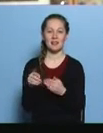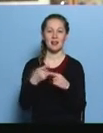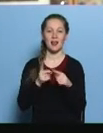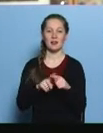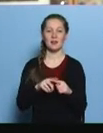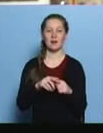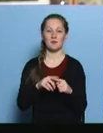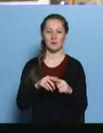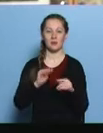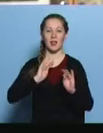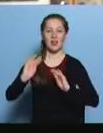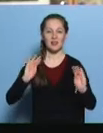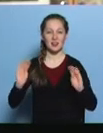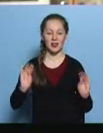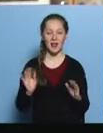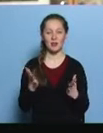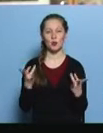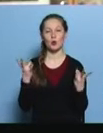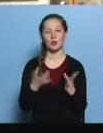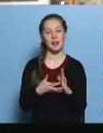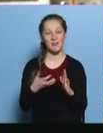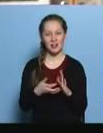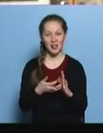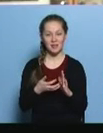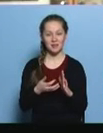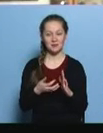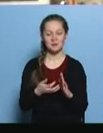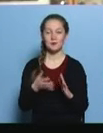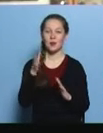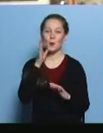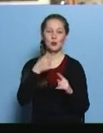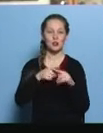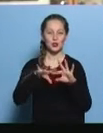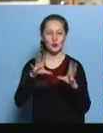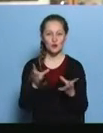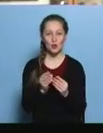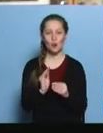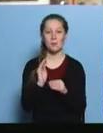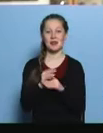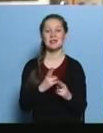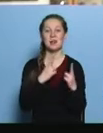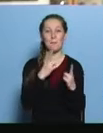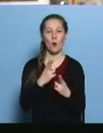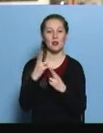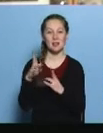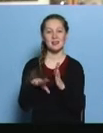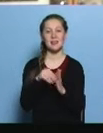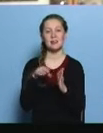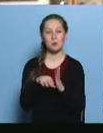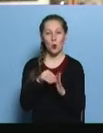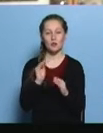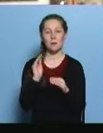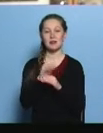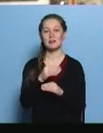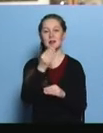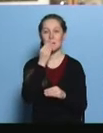инвентаря дополнительного, которого очень не хватает. Пойдет это все на дополнительные поездки, на дополнительные сборы, на дополнительное